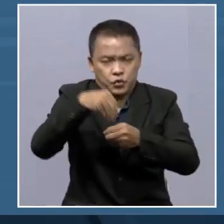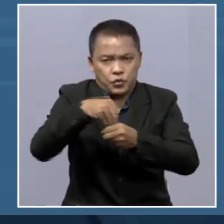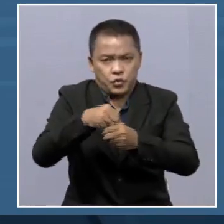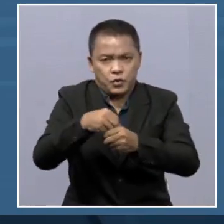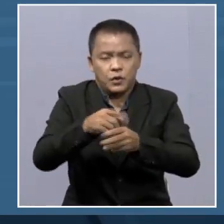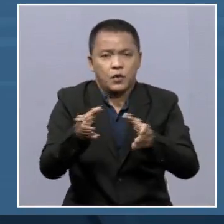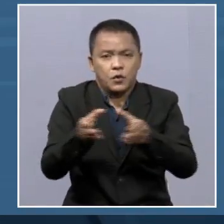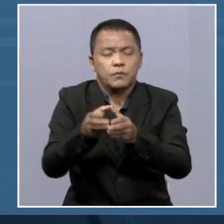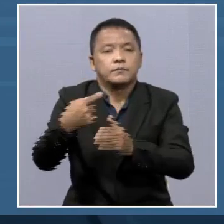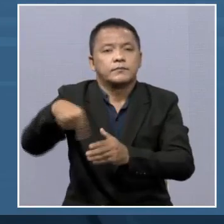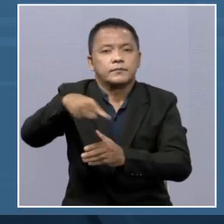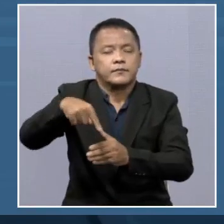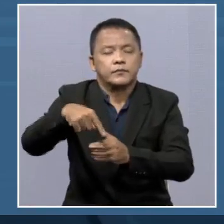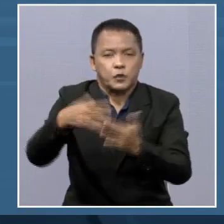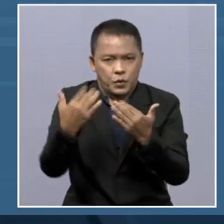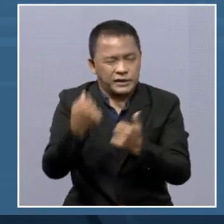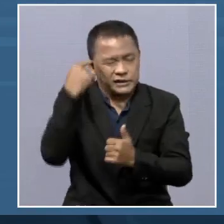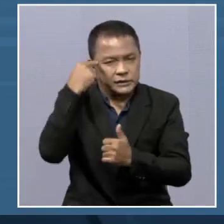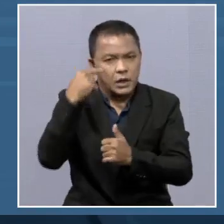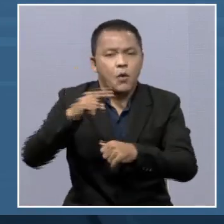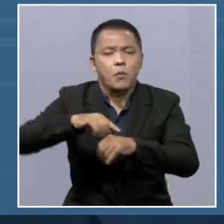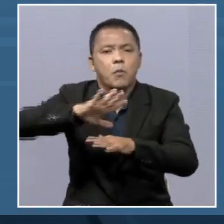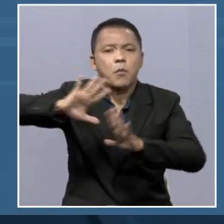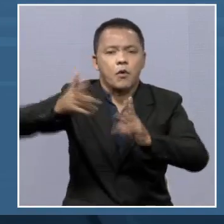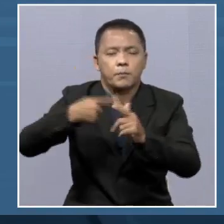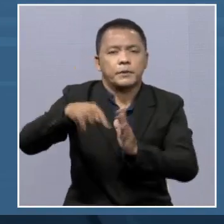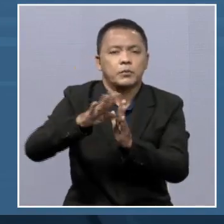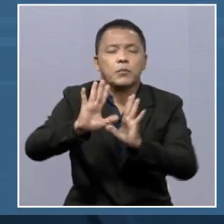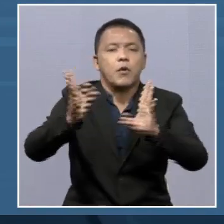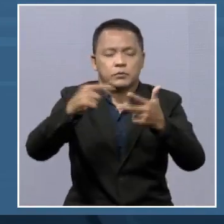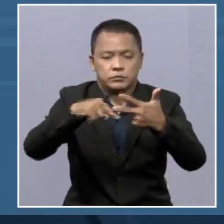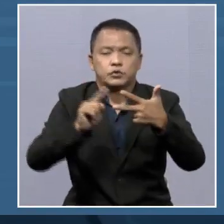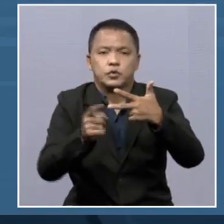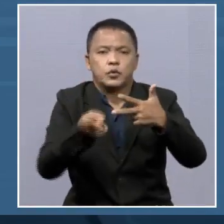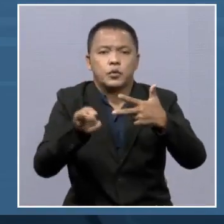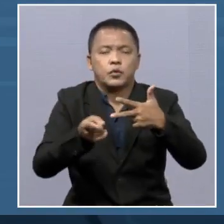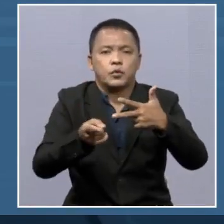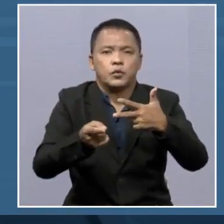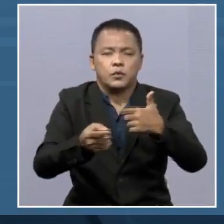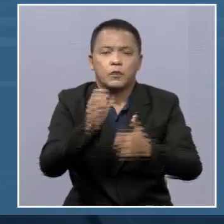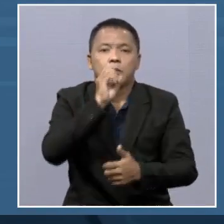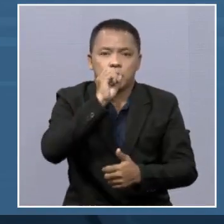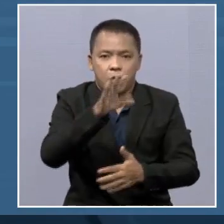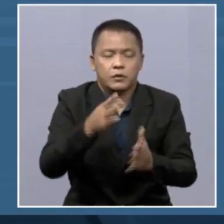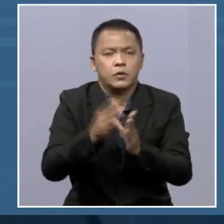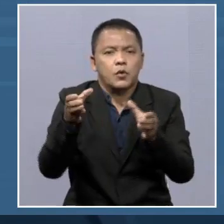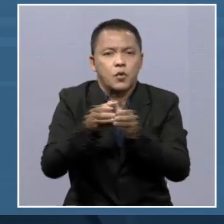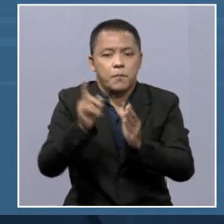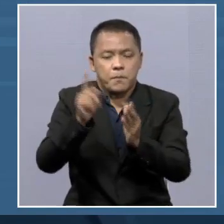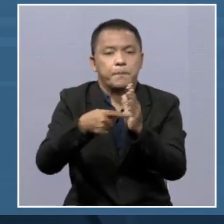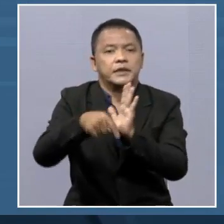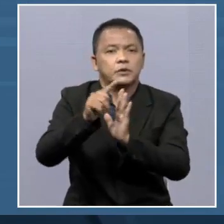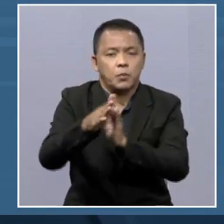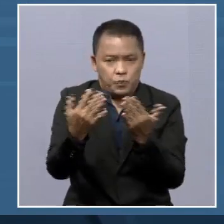ยู่กับตระกูลหานสวัสดิ์ที่ตอนนี้ถือว่าหมดบารมีในพื้นที่ปทุมไปแล้วนะคะอย่างที่บอกกันคุณผู้ชมคะสมรภูมิปทุมธ